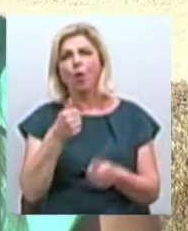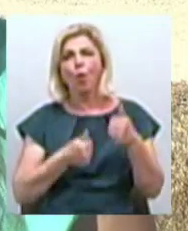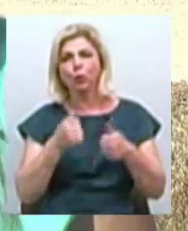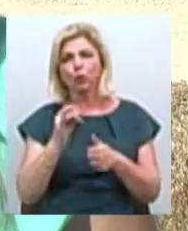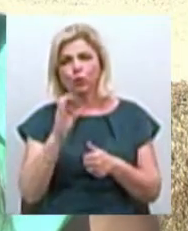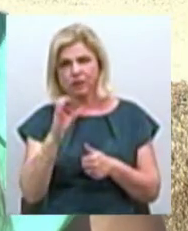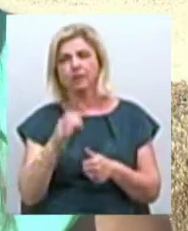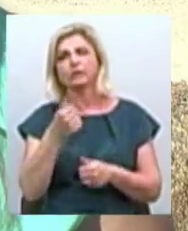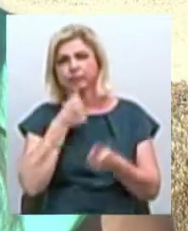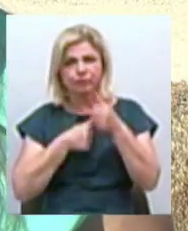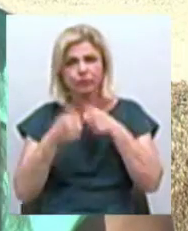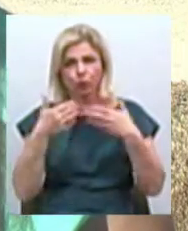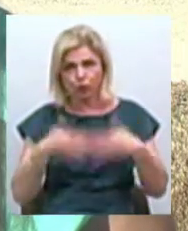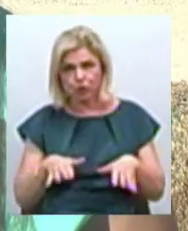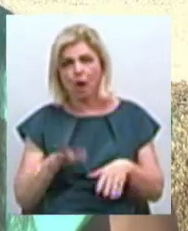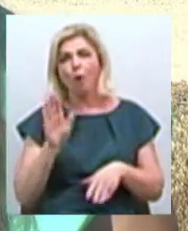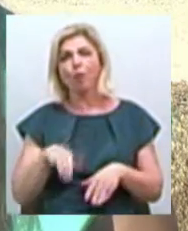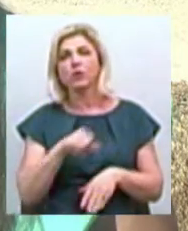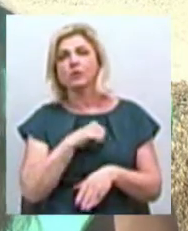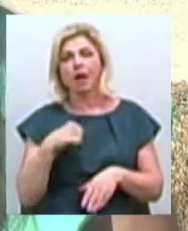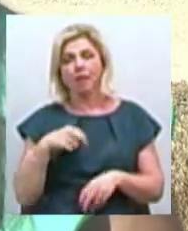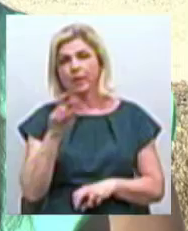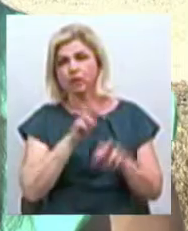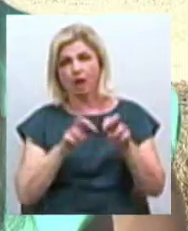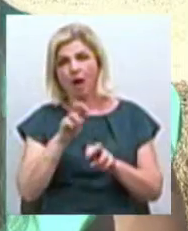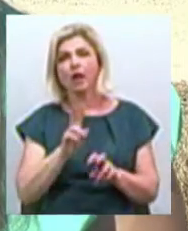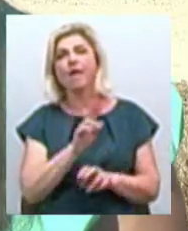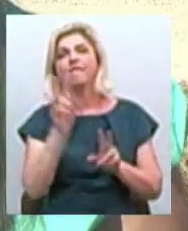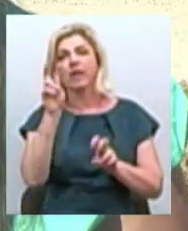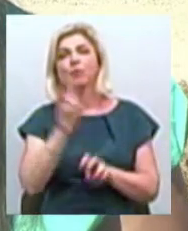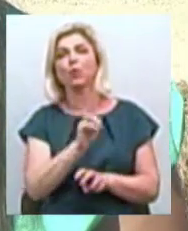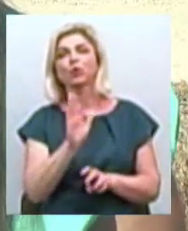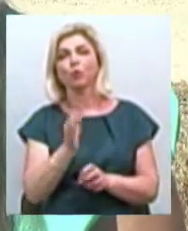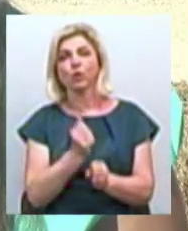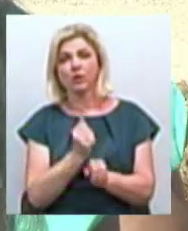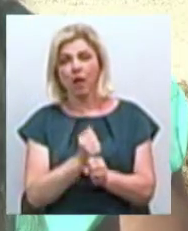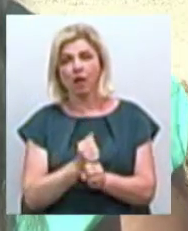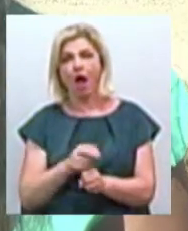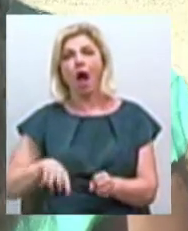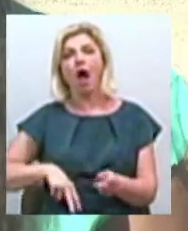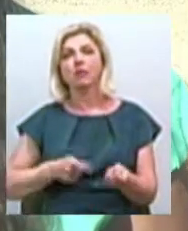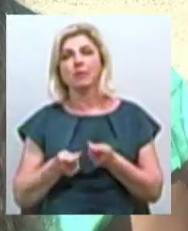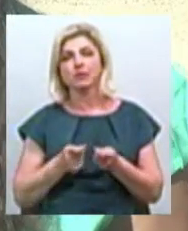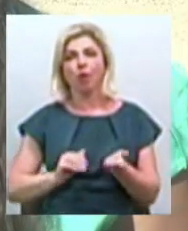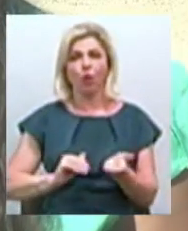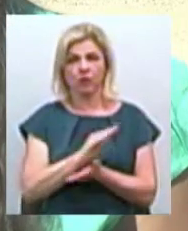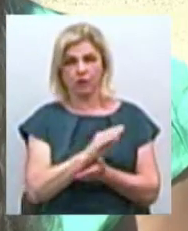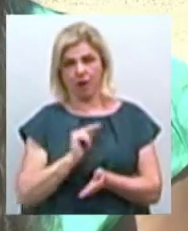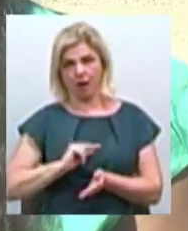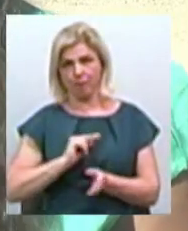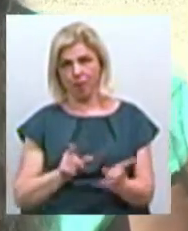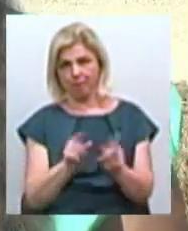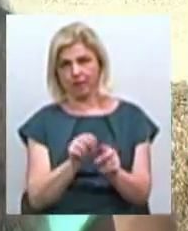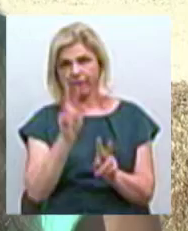Потім ми самі шукали підрядника, адміністрація погодилася працювати з тим підрядником. Дуже багато часу